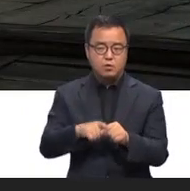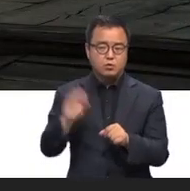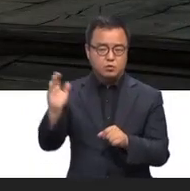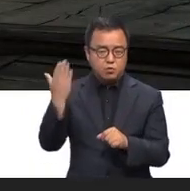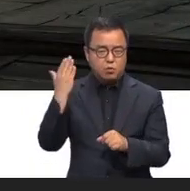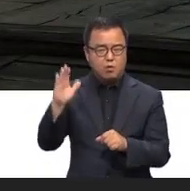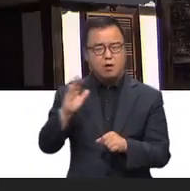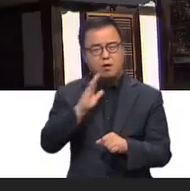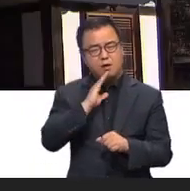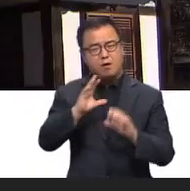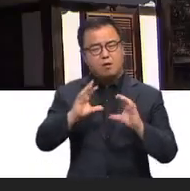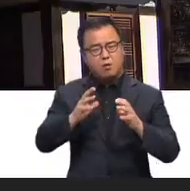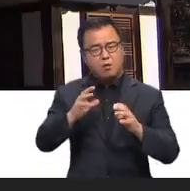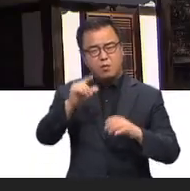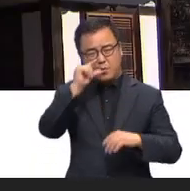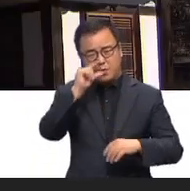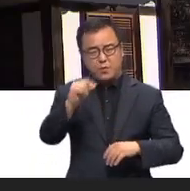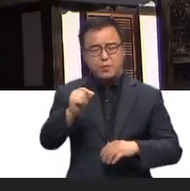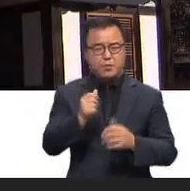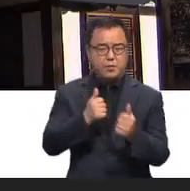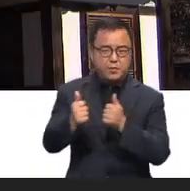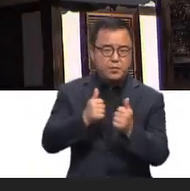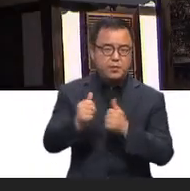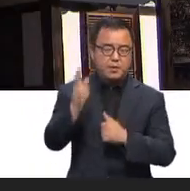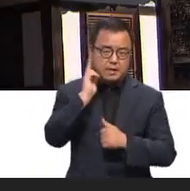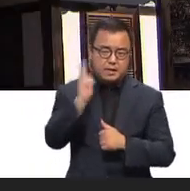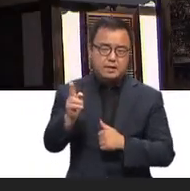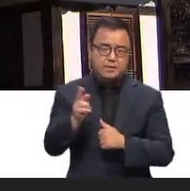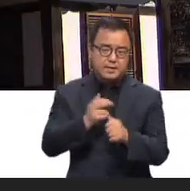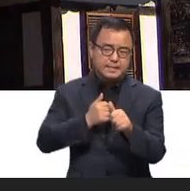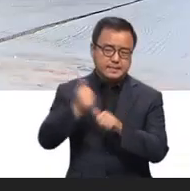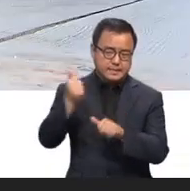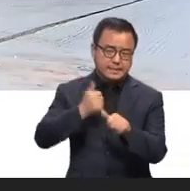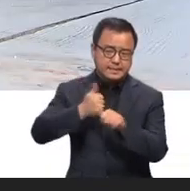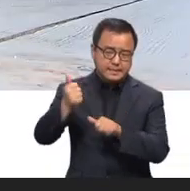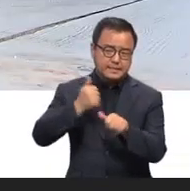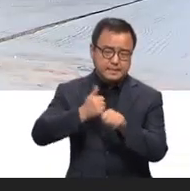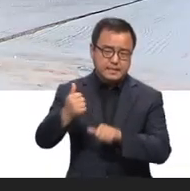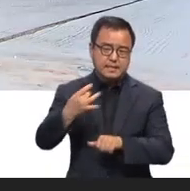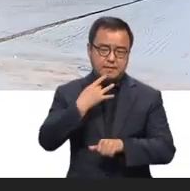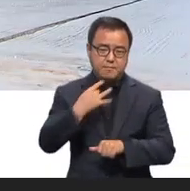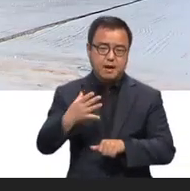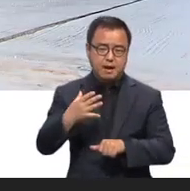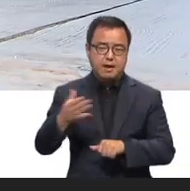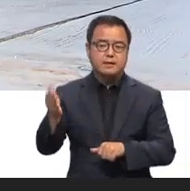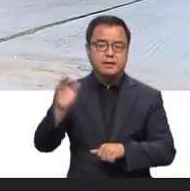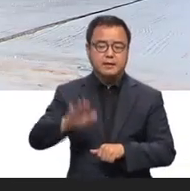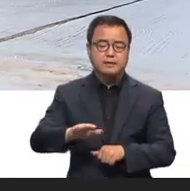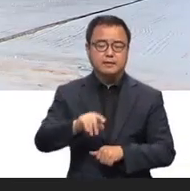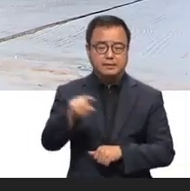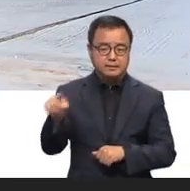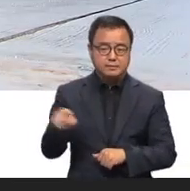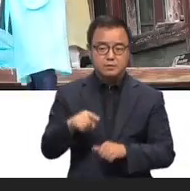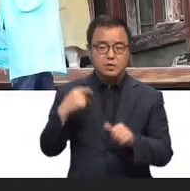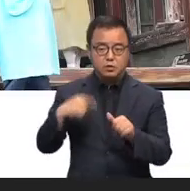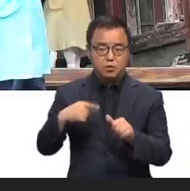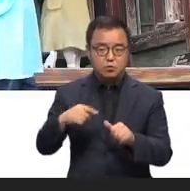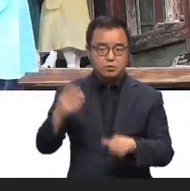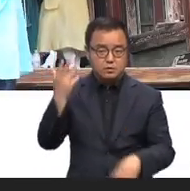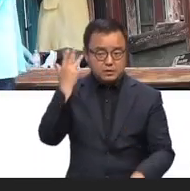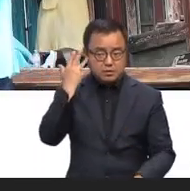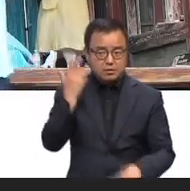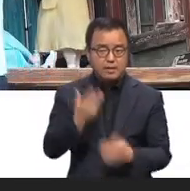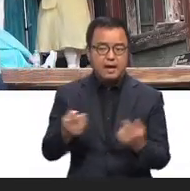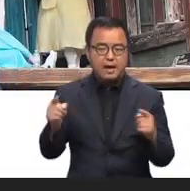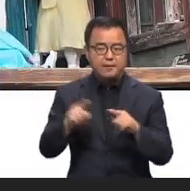압박하자 나요 너무 경쟁이 치열하고 이기는 것에만 치조 많은데 2분들의 교육 철학은 함께